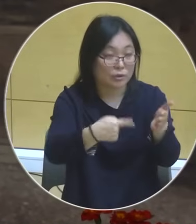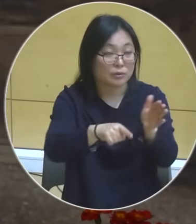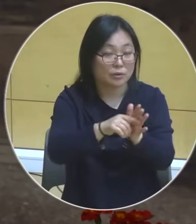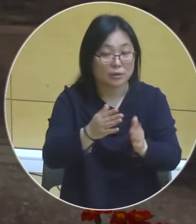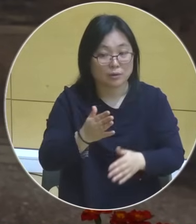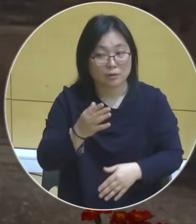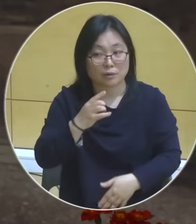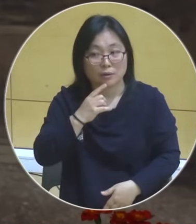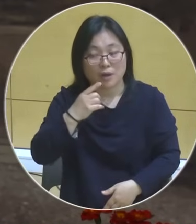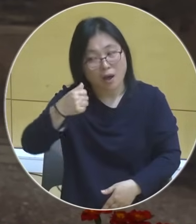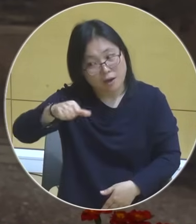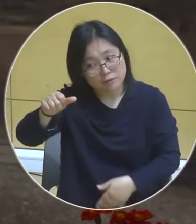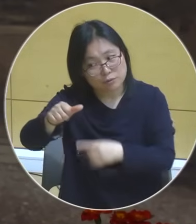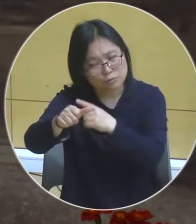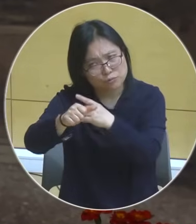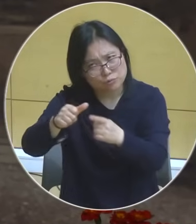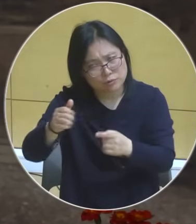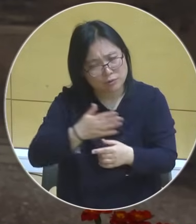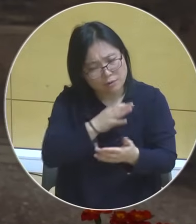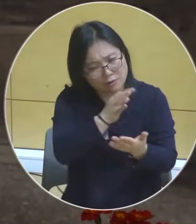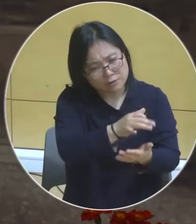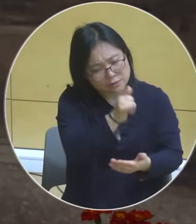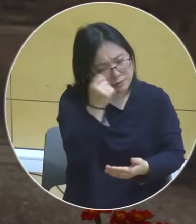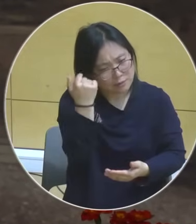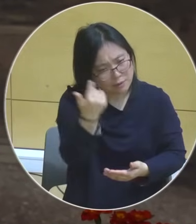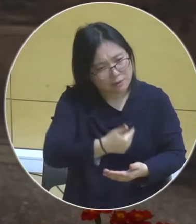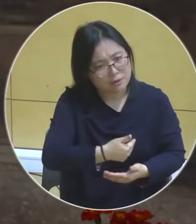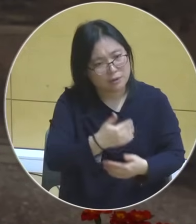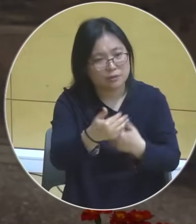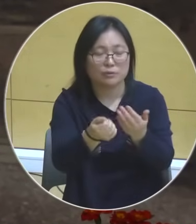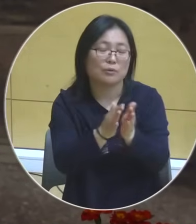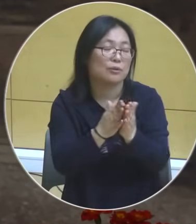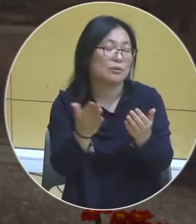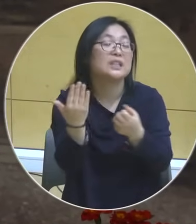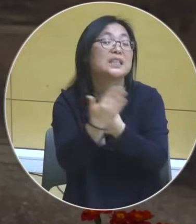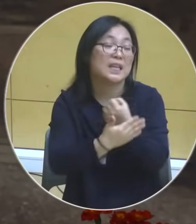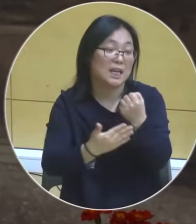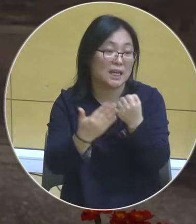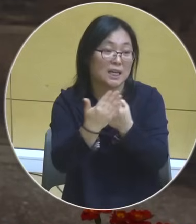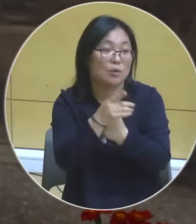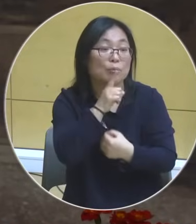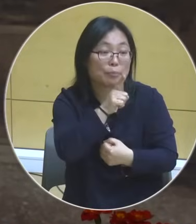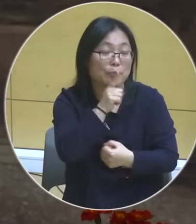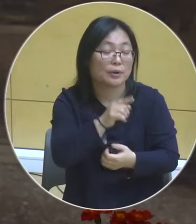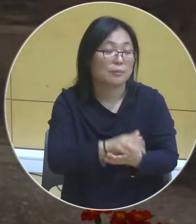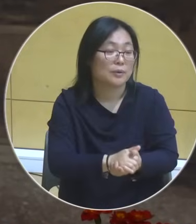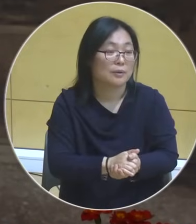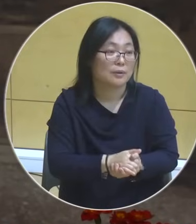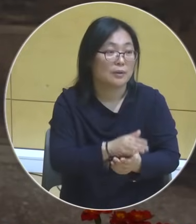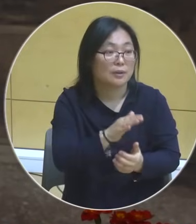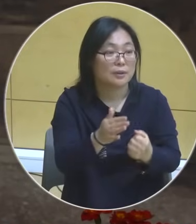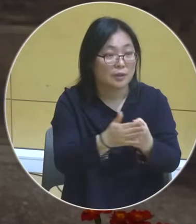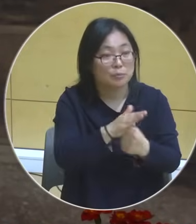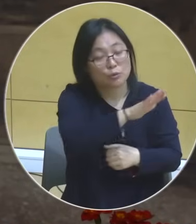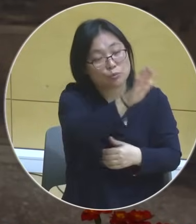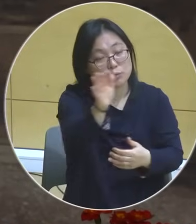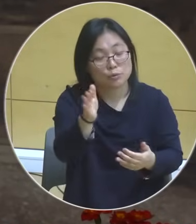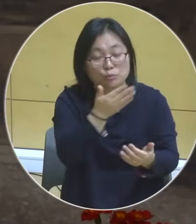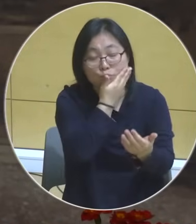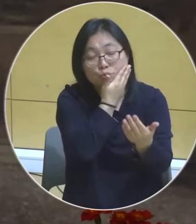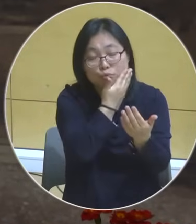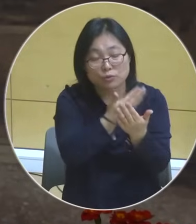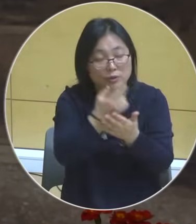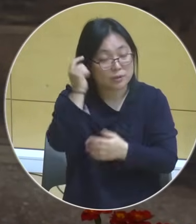죽인다. 그만큼 내가 가치 있는 존재일까? 성경은 이것을 은혜라고 얘기합니다. 그래서 우리를 소중하고 귀하게